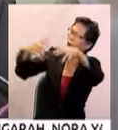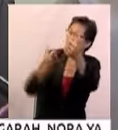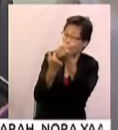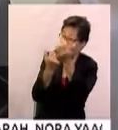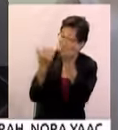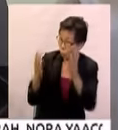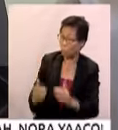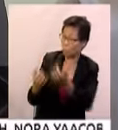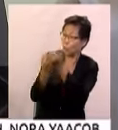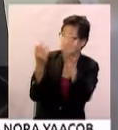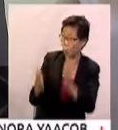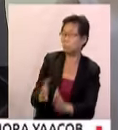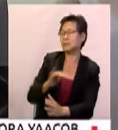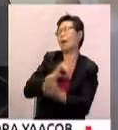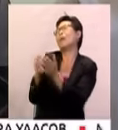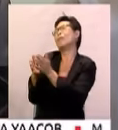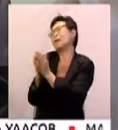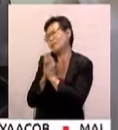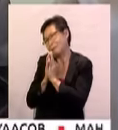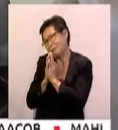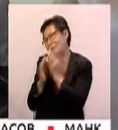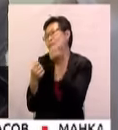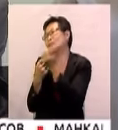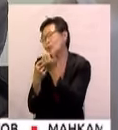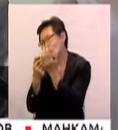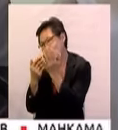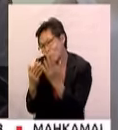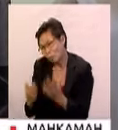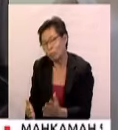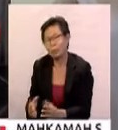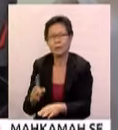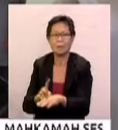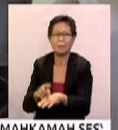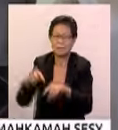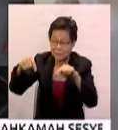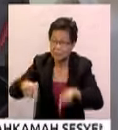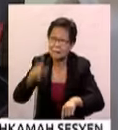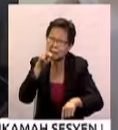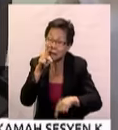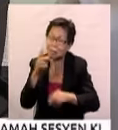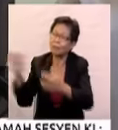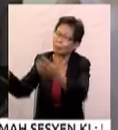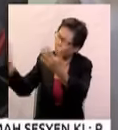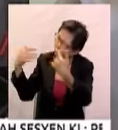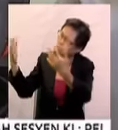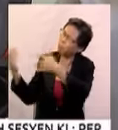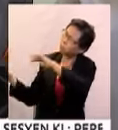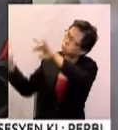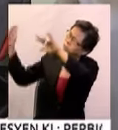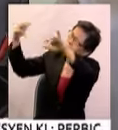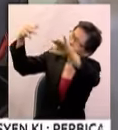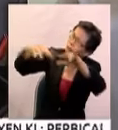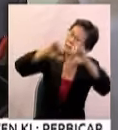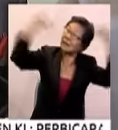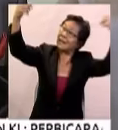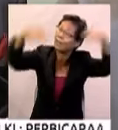dan saya meminta para penyokong di Hijau Kuning ini datang ramai-ramai memenuhkan